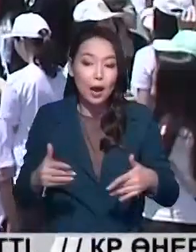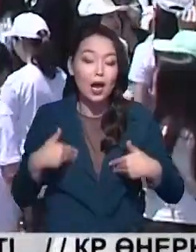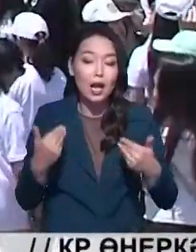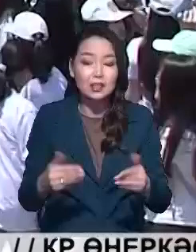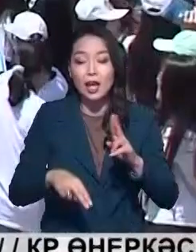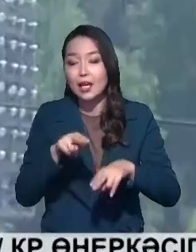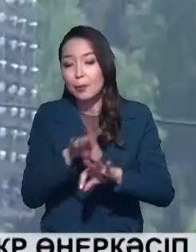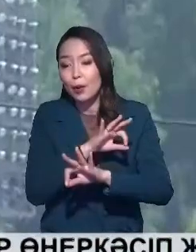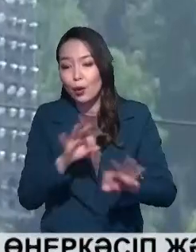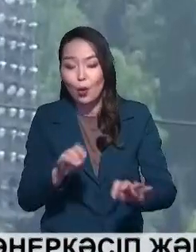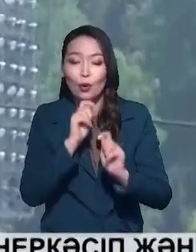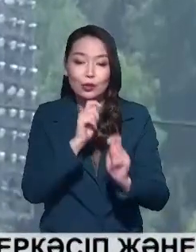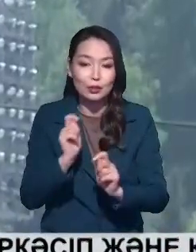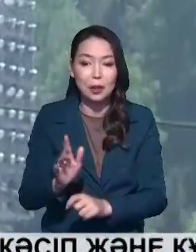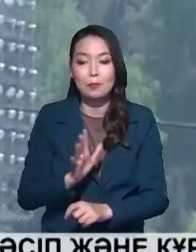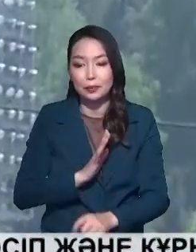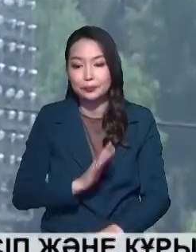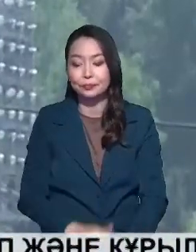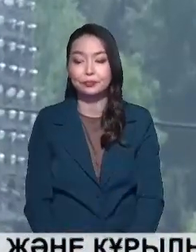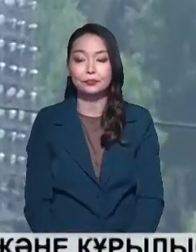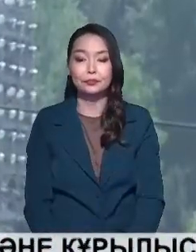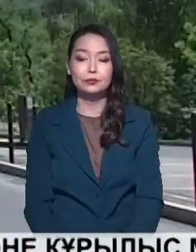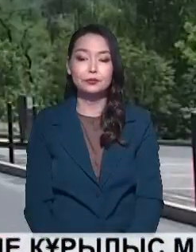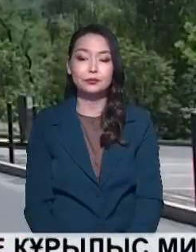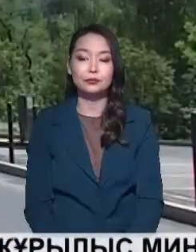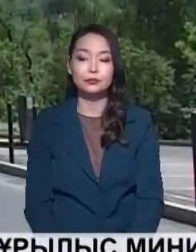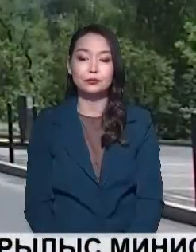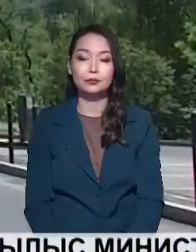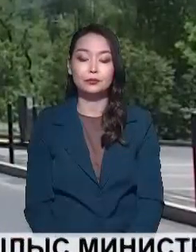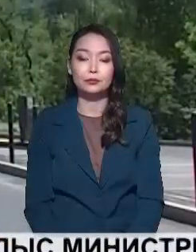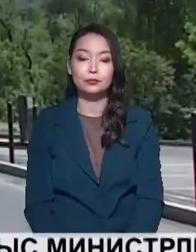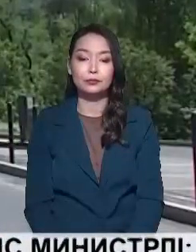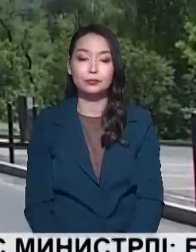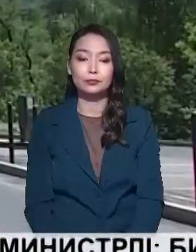күймен тарқасты. Жомарт Түзелбай, Қанат Кегізбаев, Астана Таймс, Алматы қаласынан.